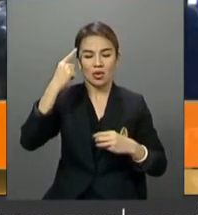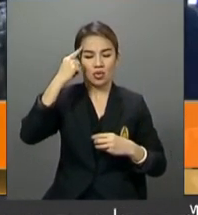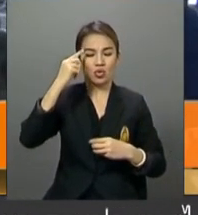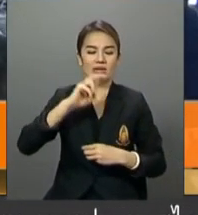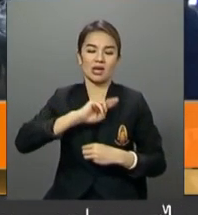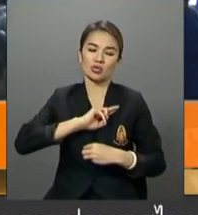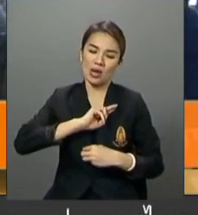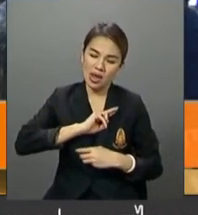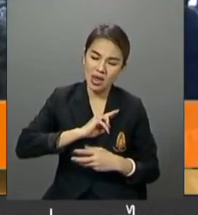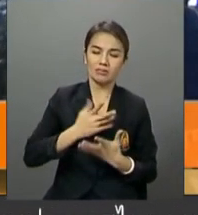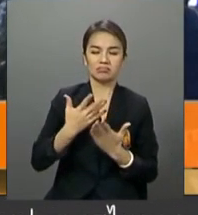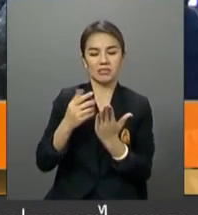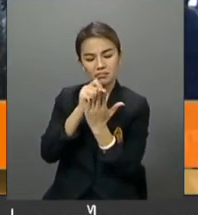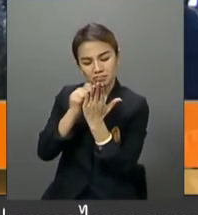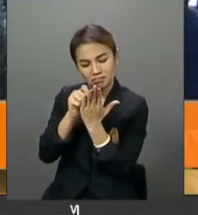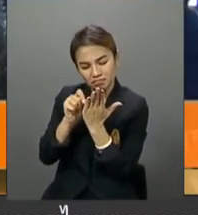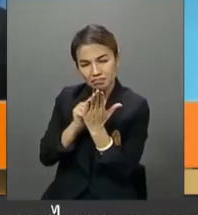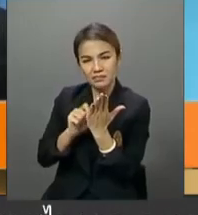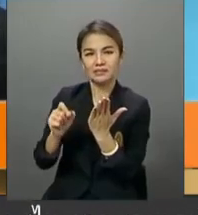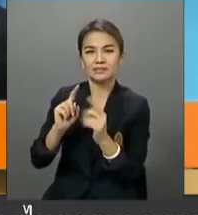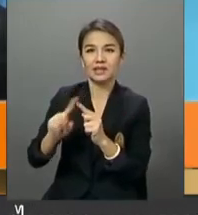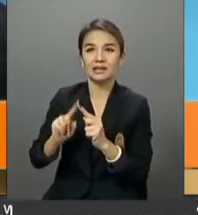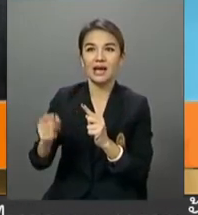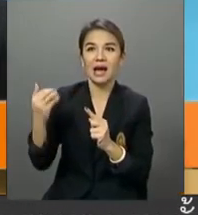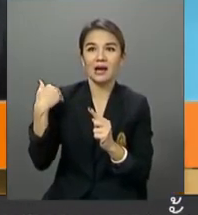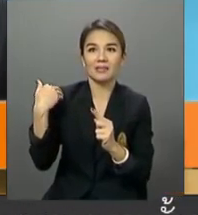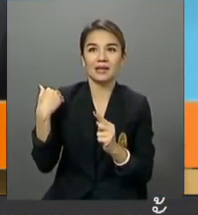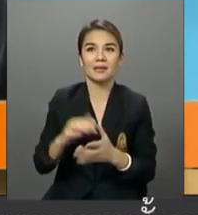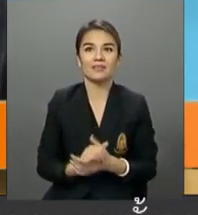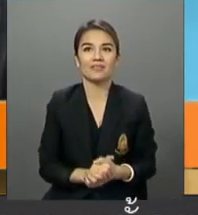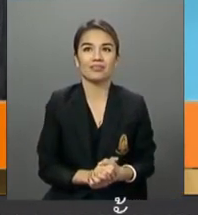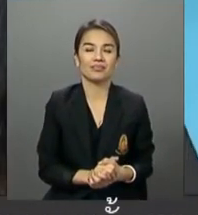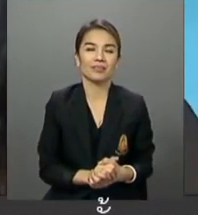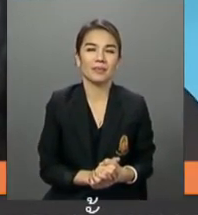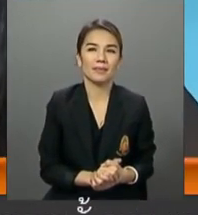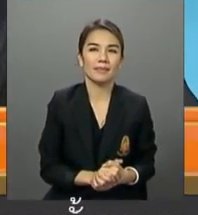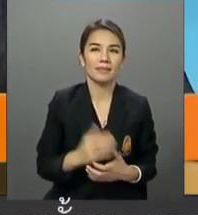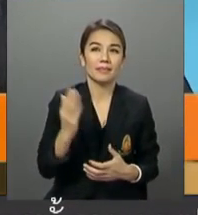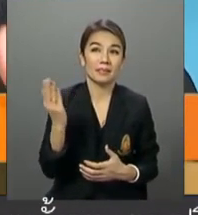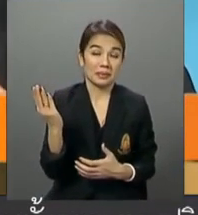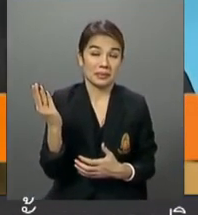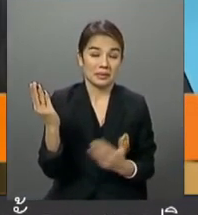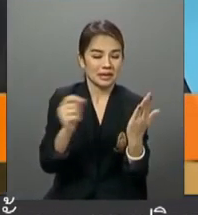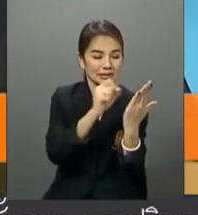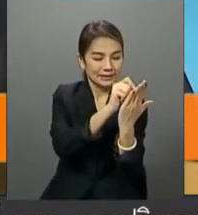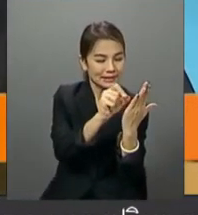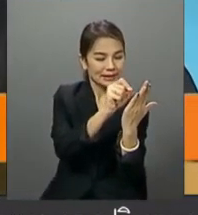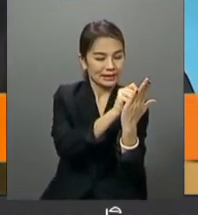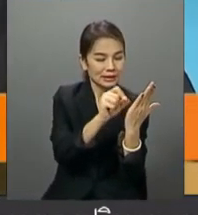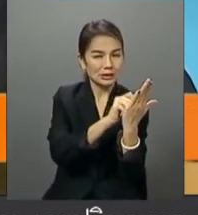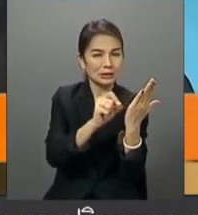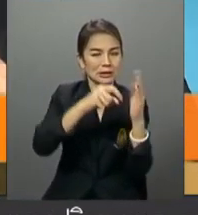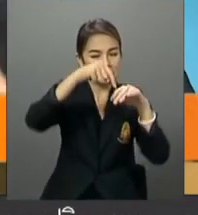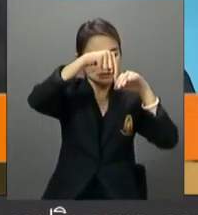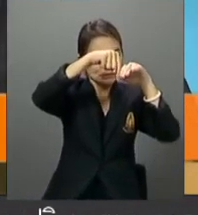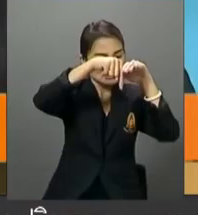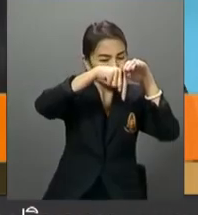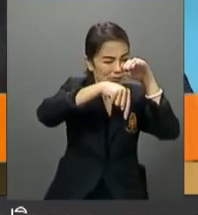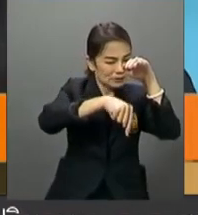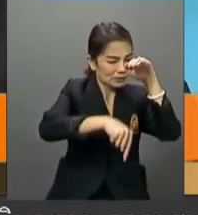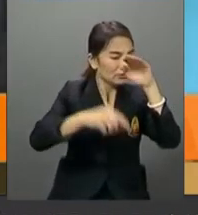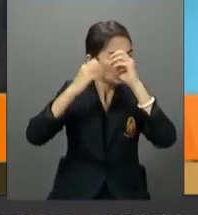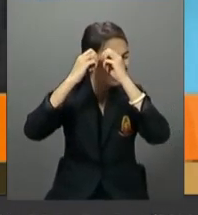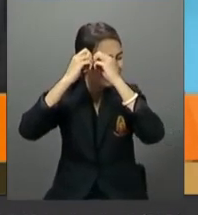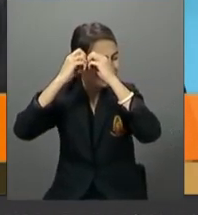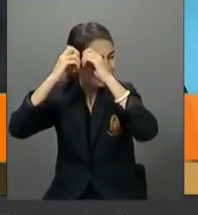คร หนังสือแฟนตาซีเนี่ยค่ะไม่ใช่แค่หนังสือที่ดำดิ่งเข้าไปในโลกมหัศจรรย์แต่มันพูดอะไรเกี่ยว